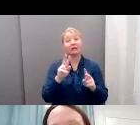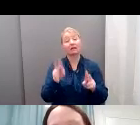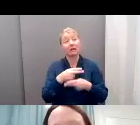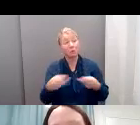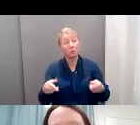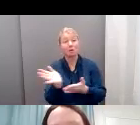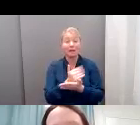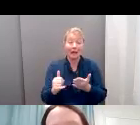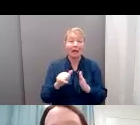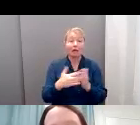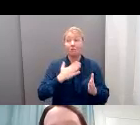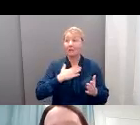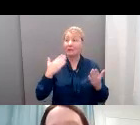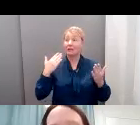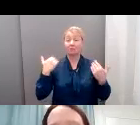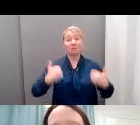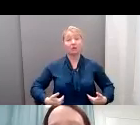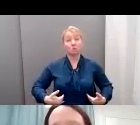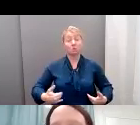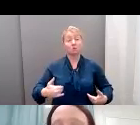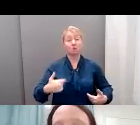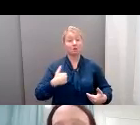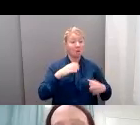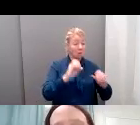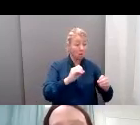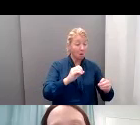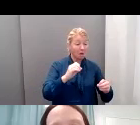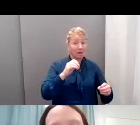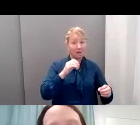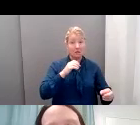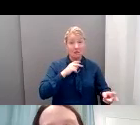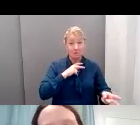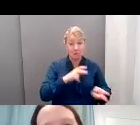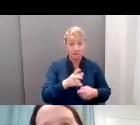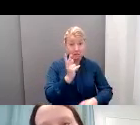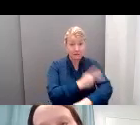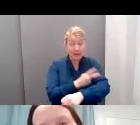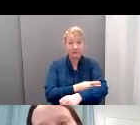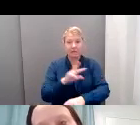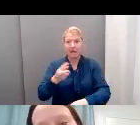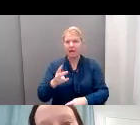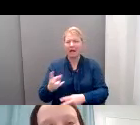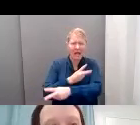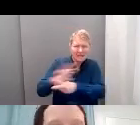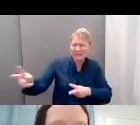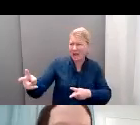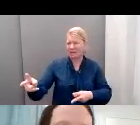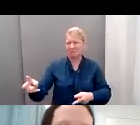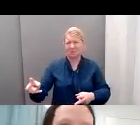utan antingen då avsexualiseras personen helt eller så blir en extrem åt det andra